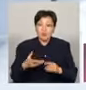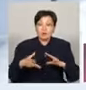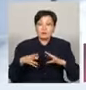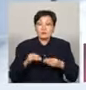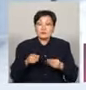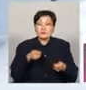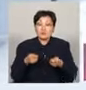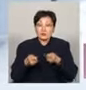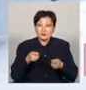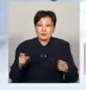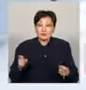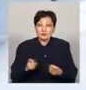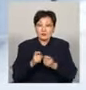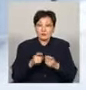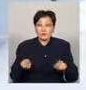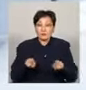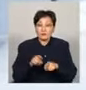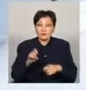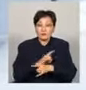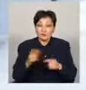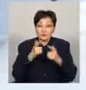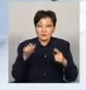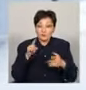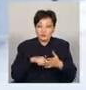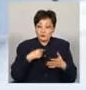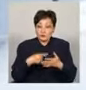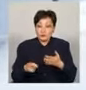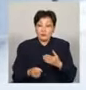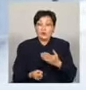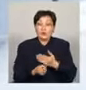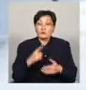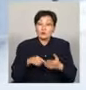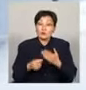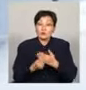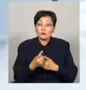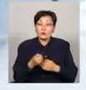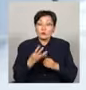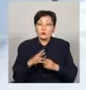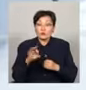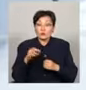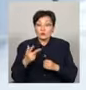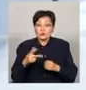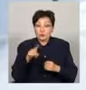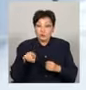Барынша сақ болып, арандатушылыққа жол бермеуге шақырамыз. Қосымша сұрақтар туындаған жағдайда 1403 нөмірі бойынша